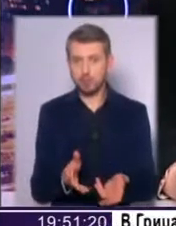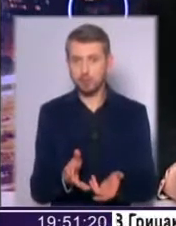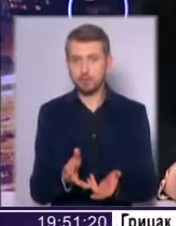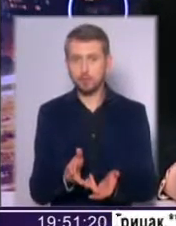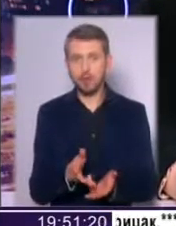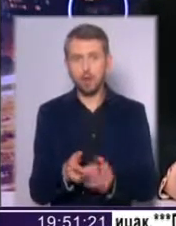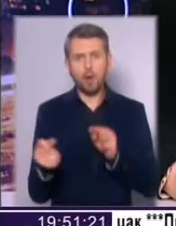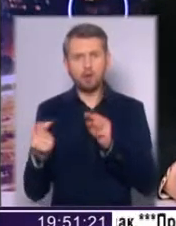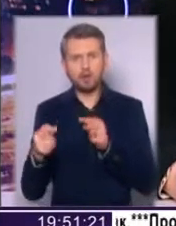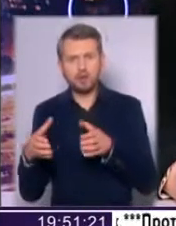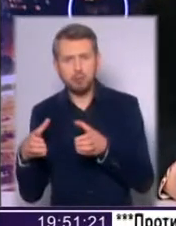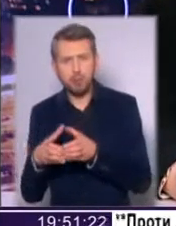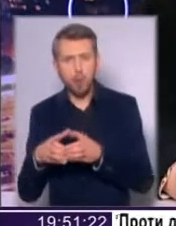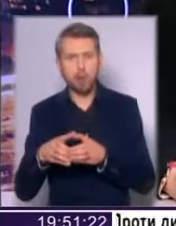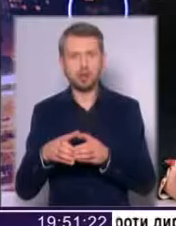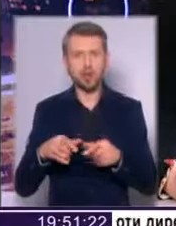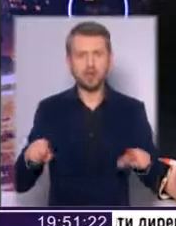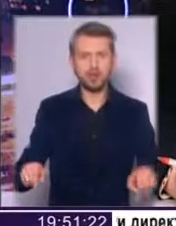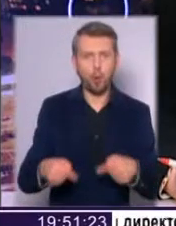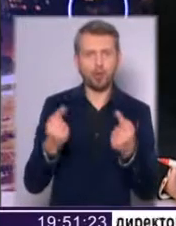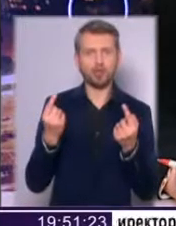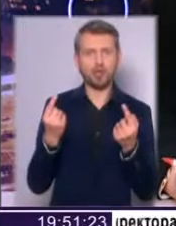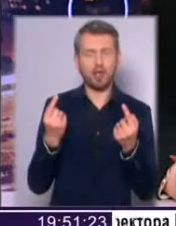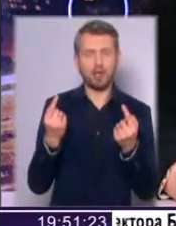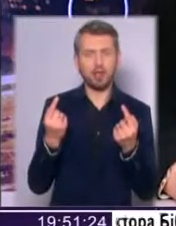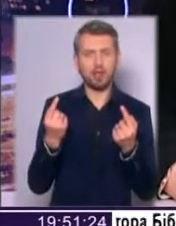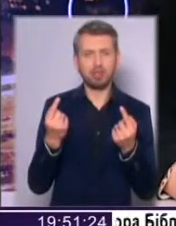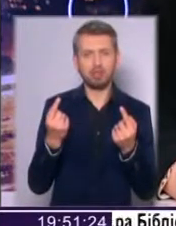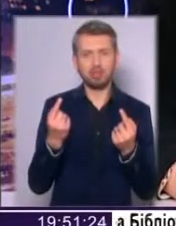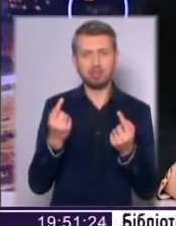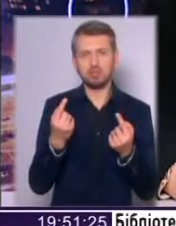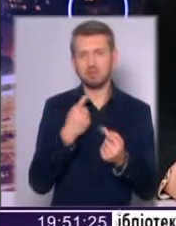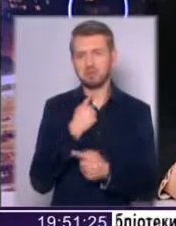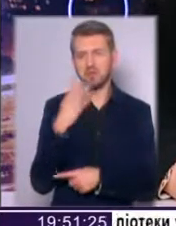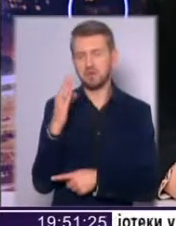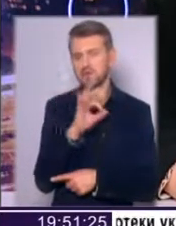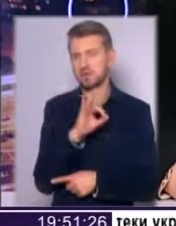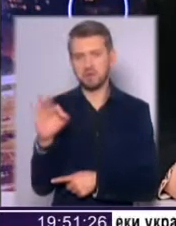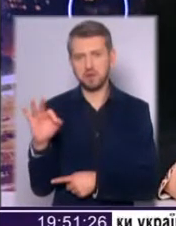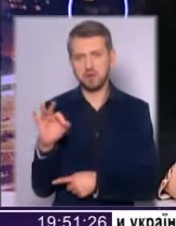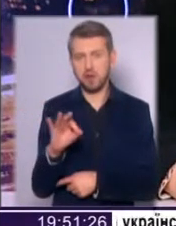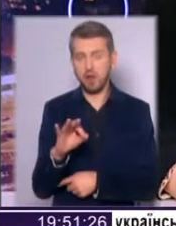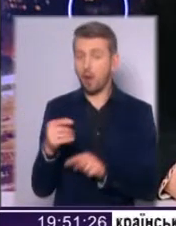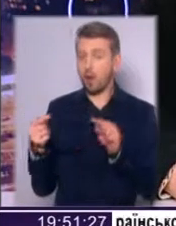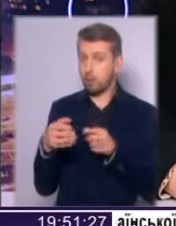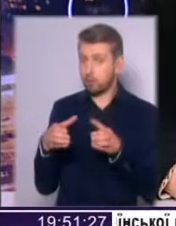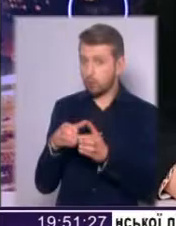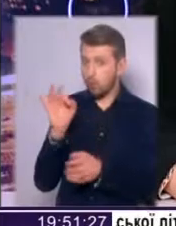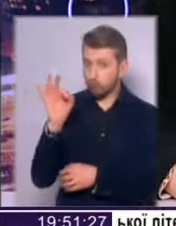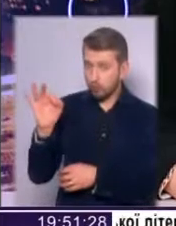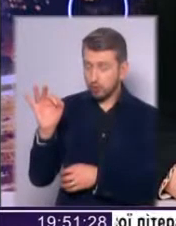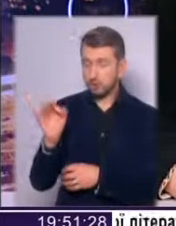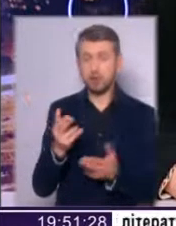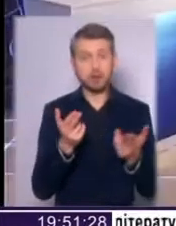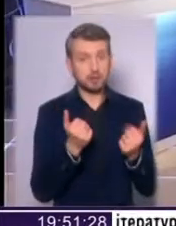ні «Опозиційний блок», ні «Відродження» не дали голосів. Сьогодні намагали... «Опоблок» ноль, так, наскільки знаю по результатам.